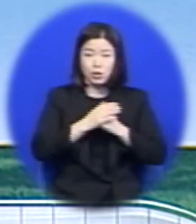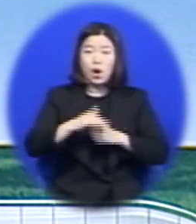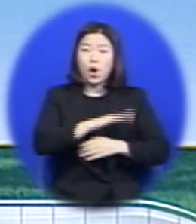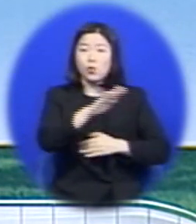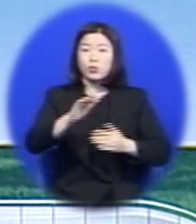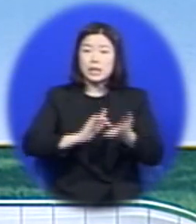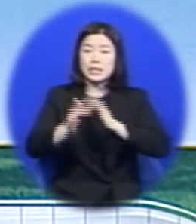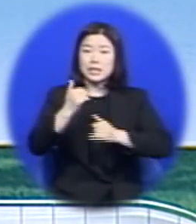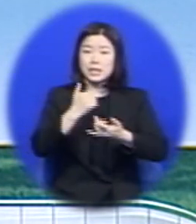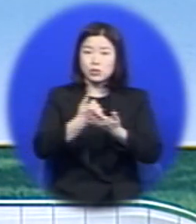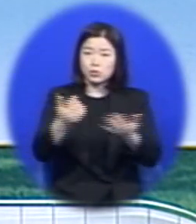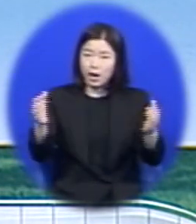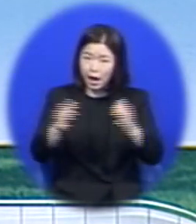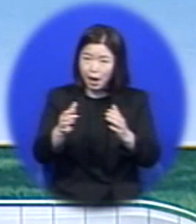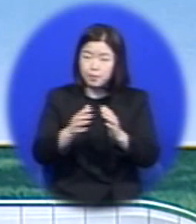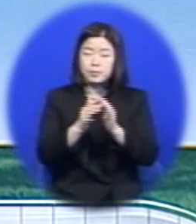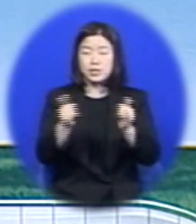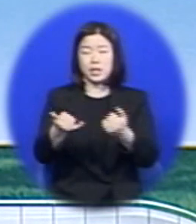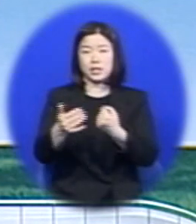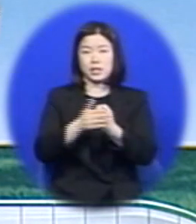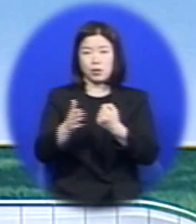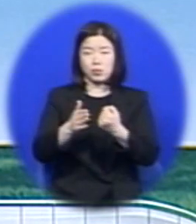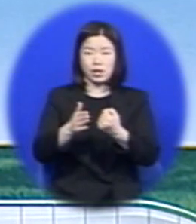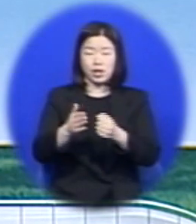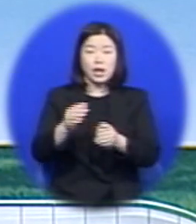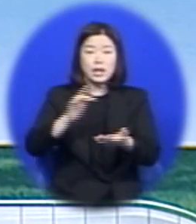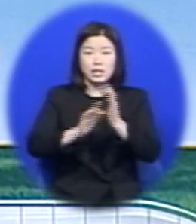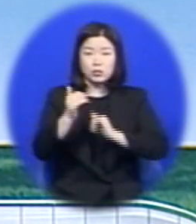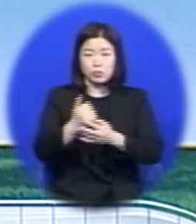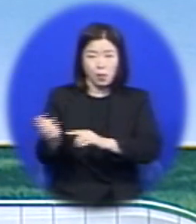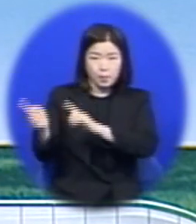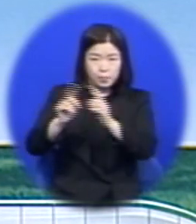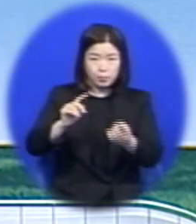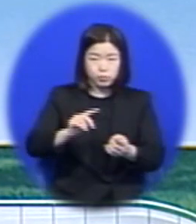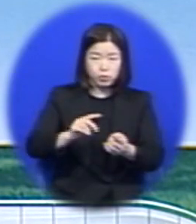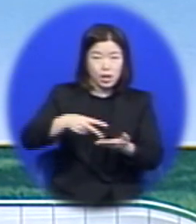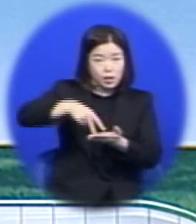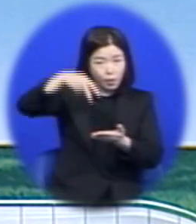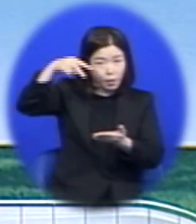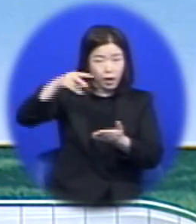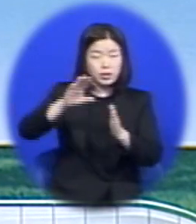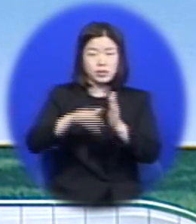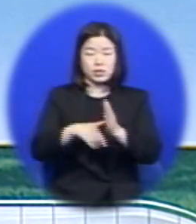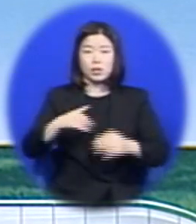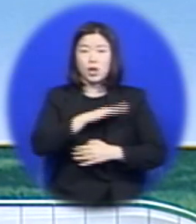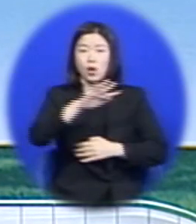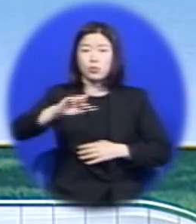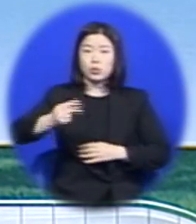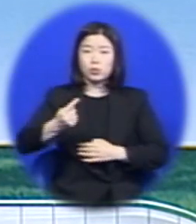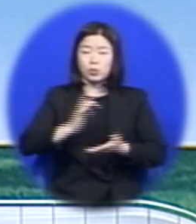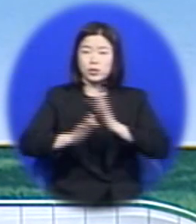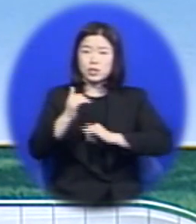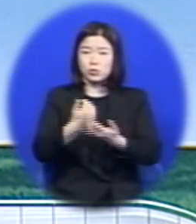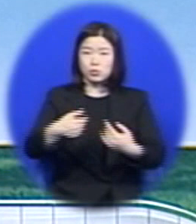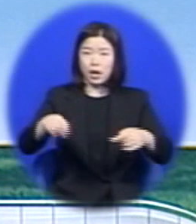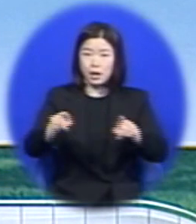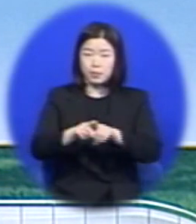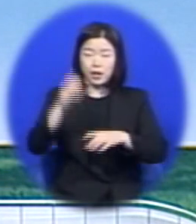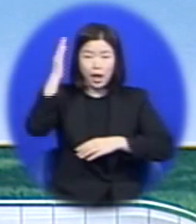자이기 때문에 예수님이 부활 승천하셨을 때 우리도 예수님과 함께 하늘에